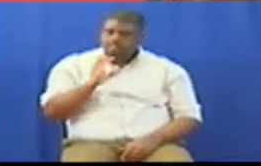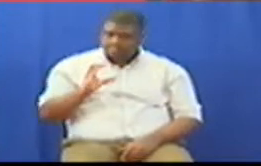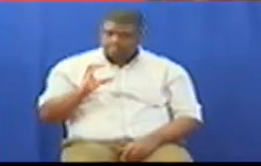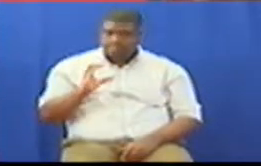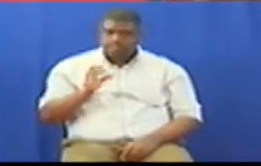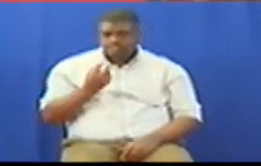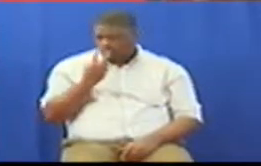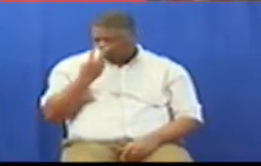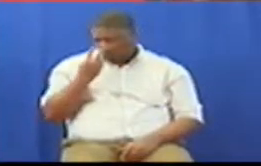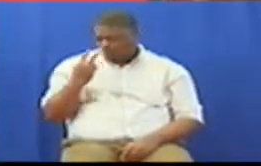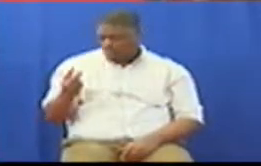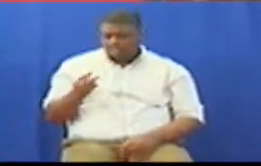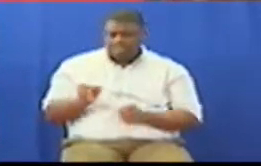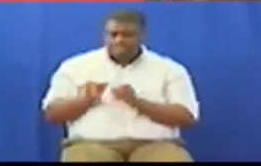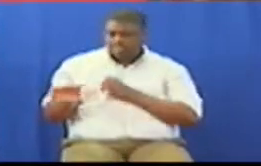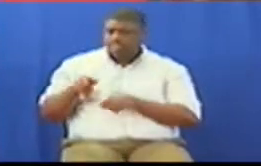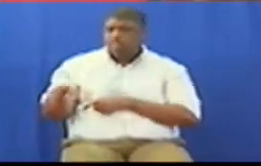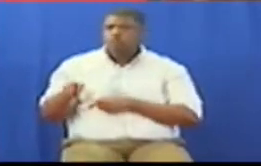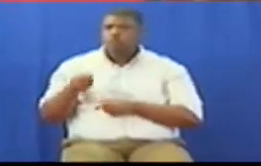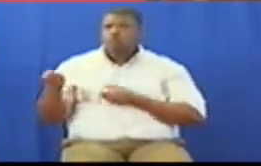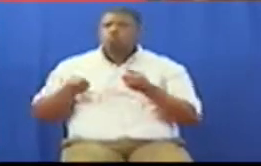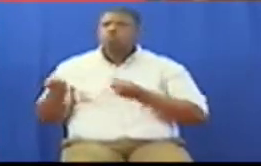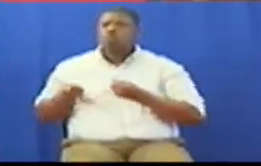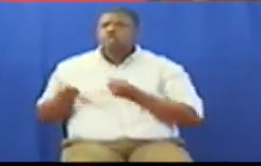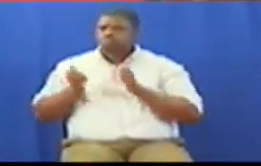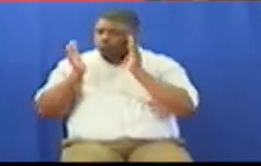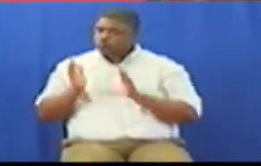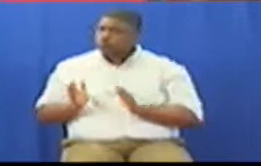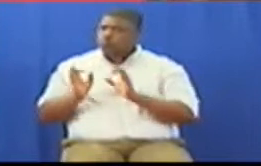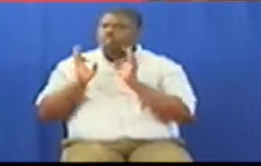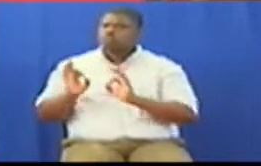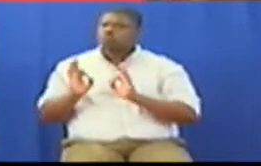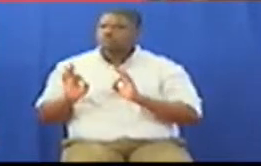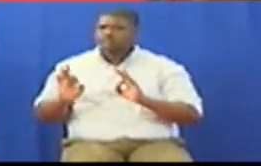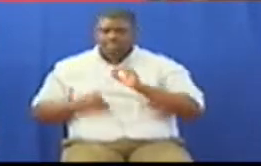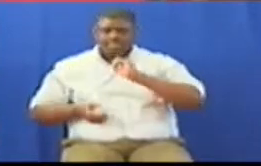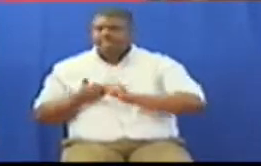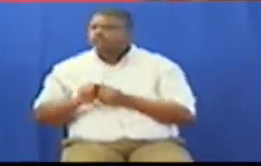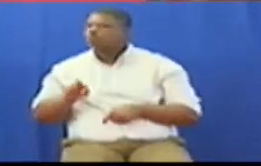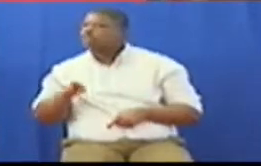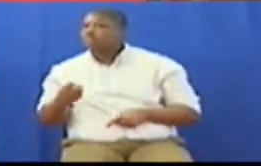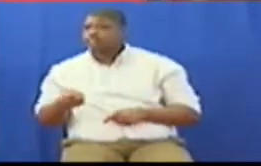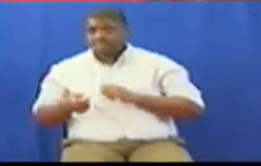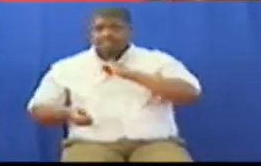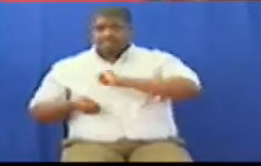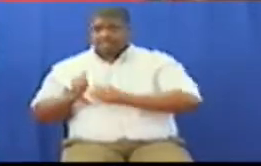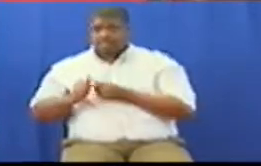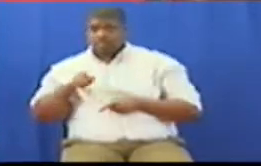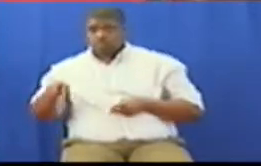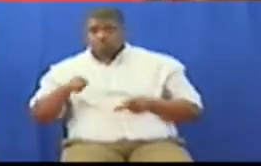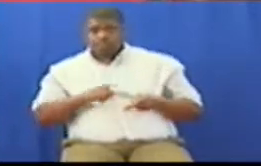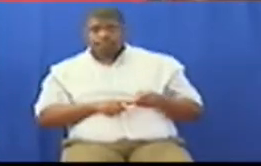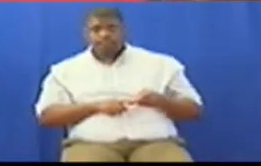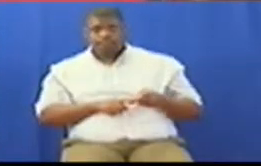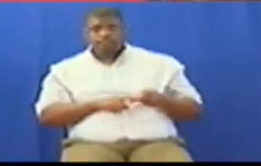Utaona kwamba kitengo kile kina mkurugenzi mkuu mzuri sana, lakini tatizo liloko pale ni kwamba